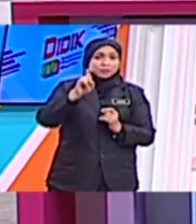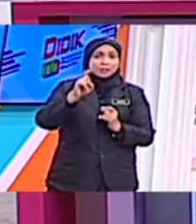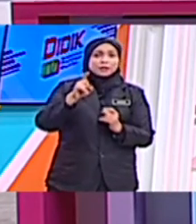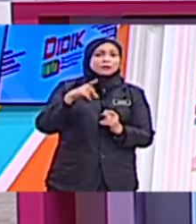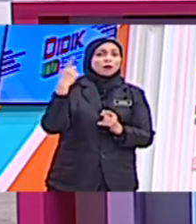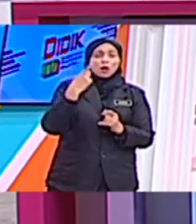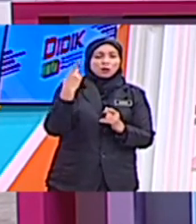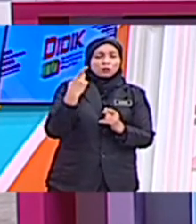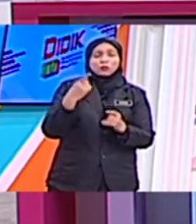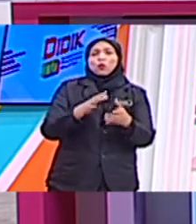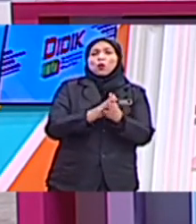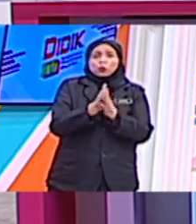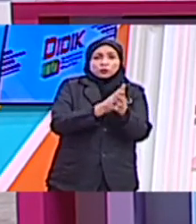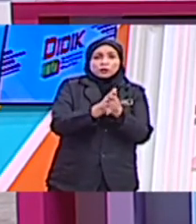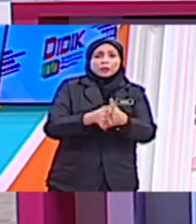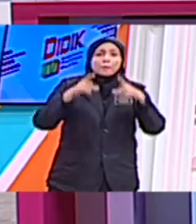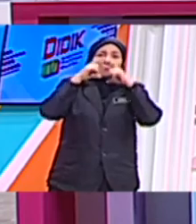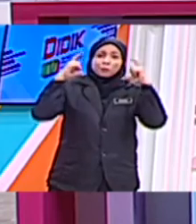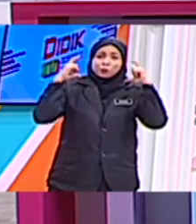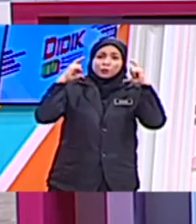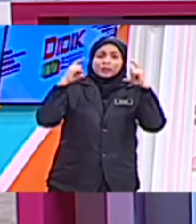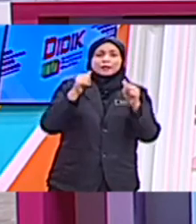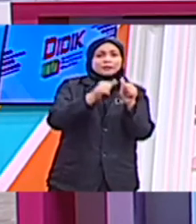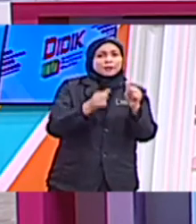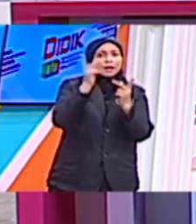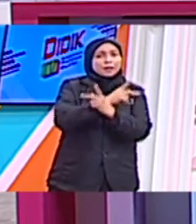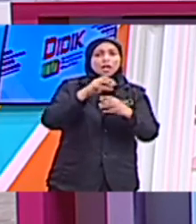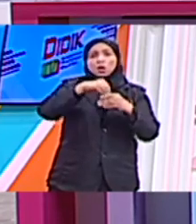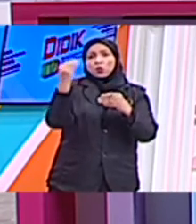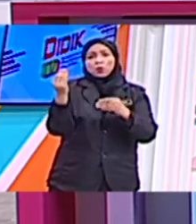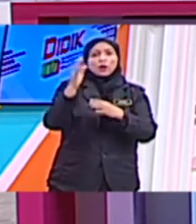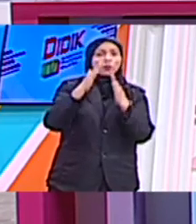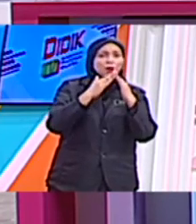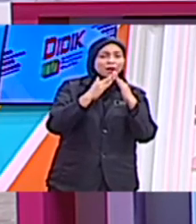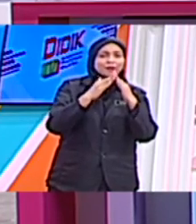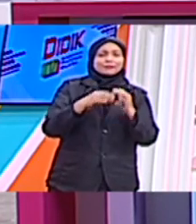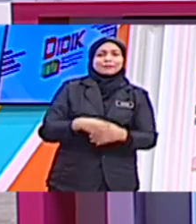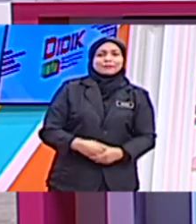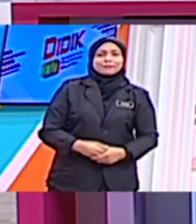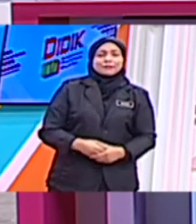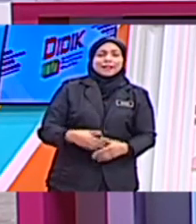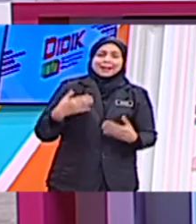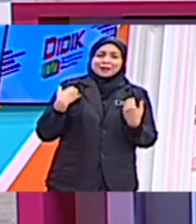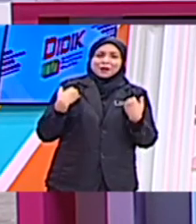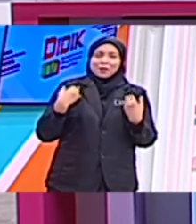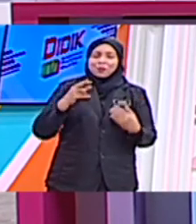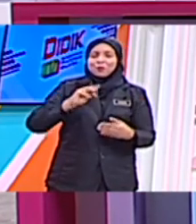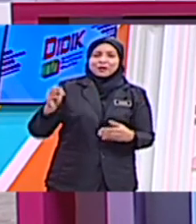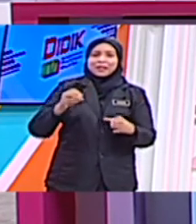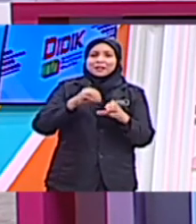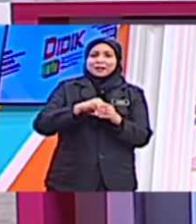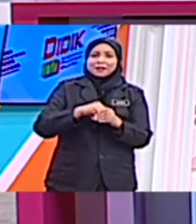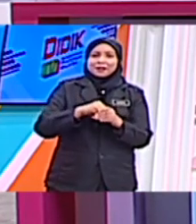sanitasi tangan dan cuci tangan dan memakai pelitup muka setiap kali keluar dari rumah. Dan kita masih lagi ada murid-murid di dalam talian yang comel-comel